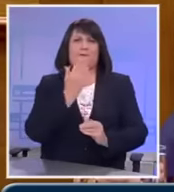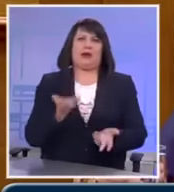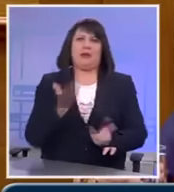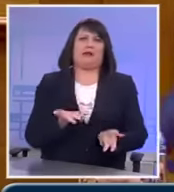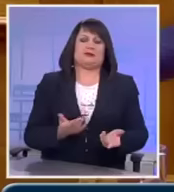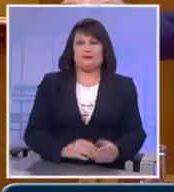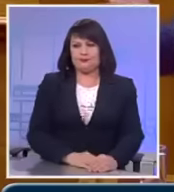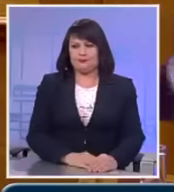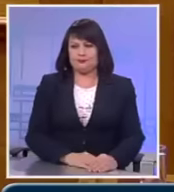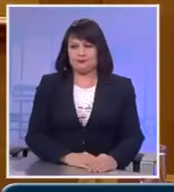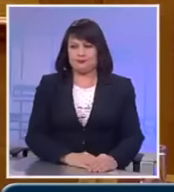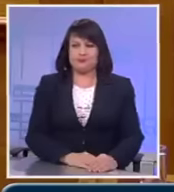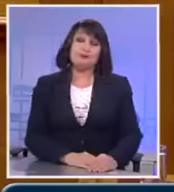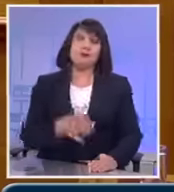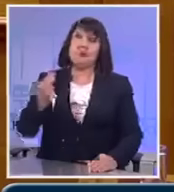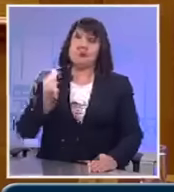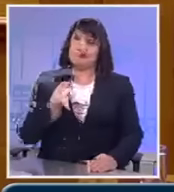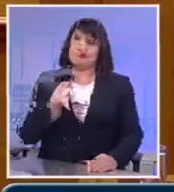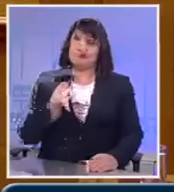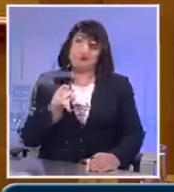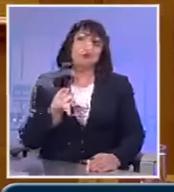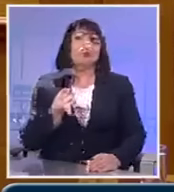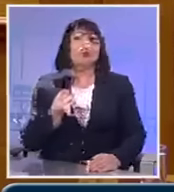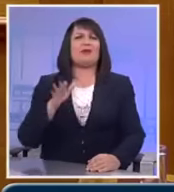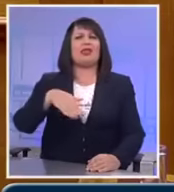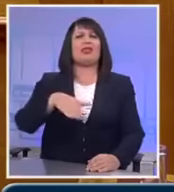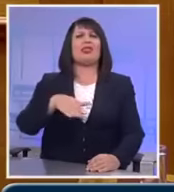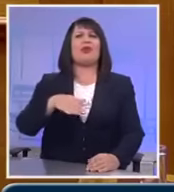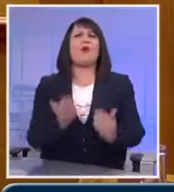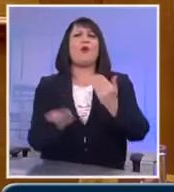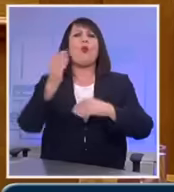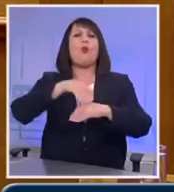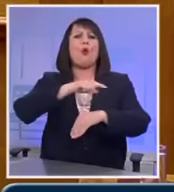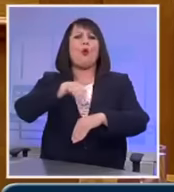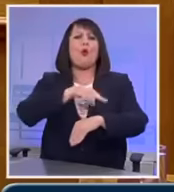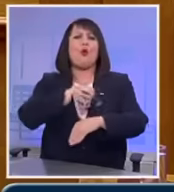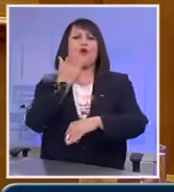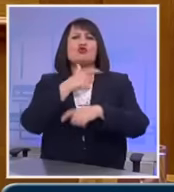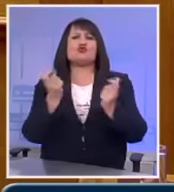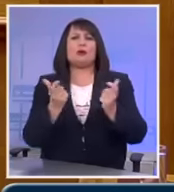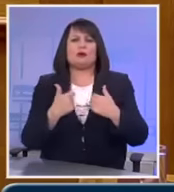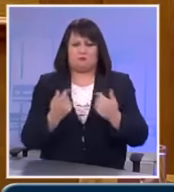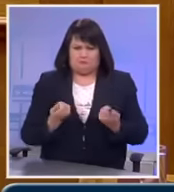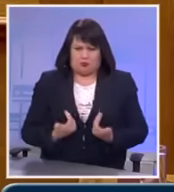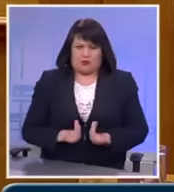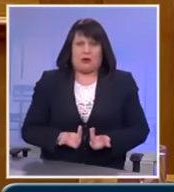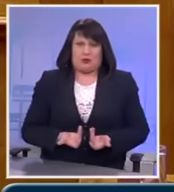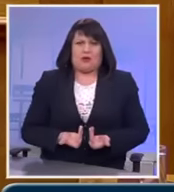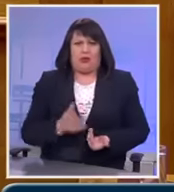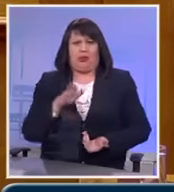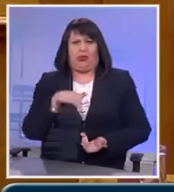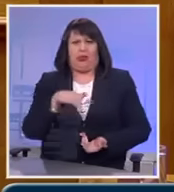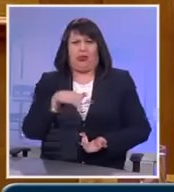φάσμα λέτε ότι υποβαθμίσω ολοημερο σχολείο μα πώς το κάναμε αυτό